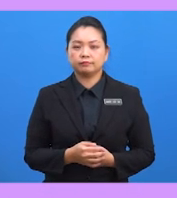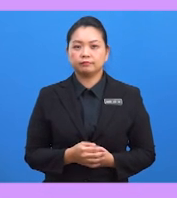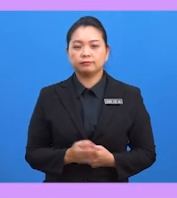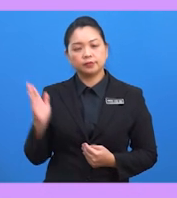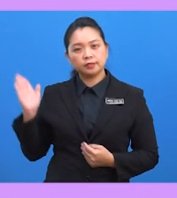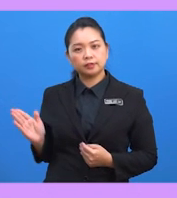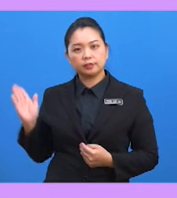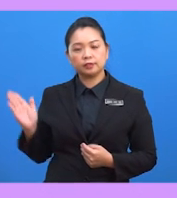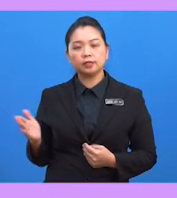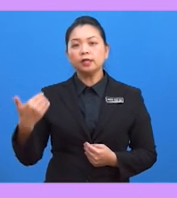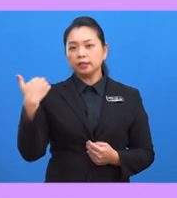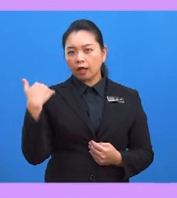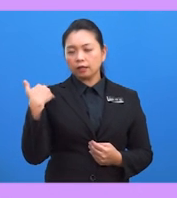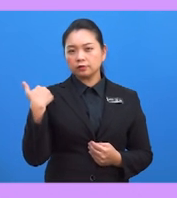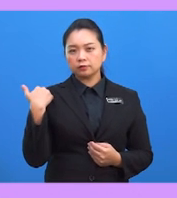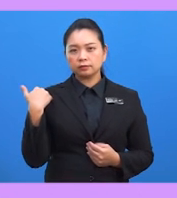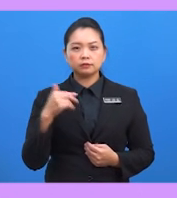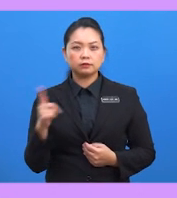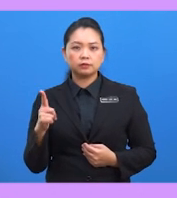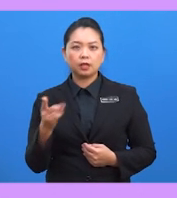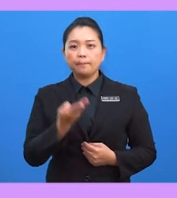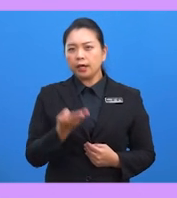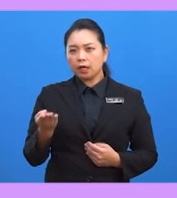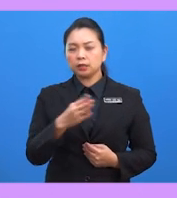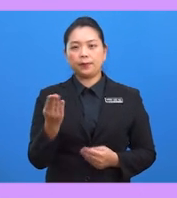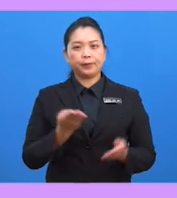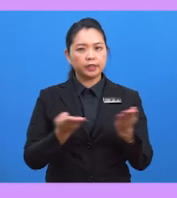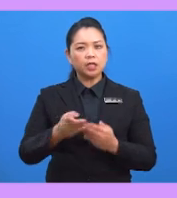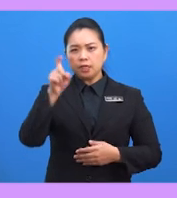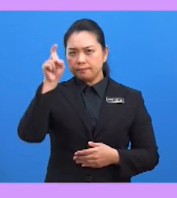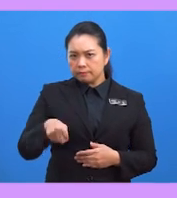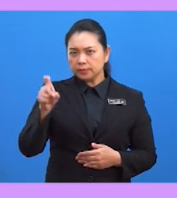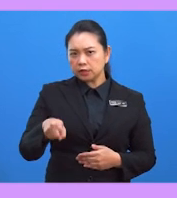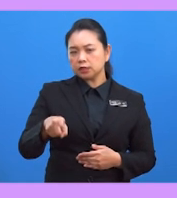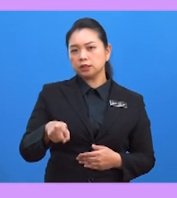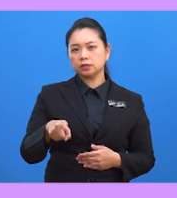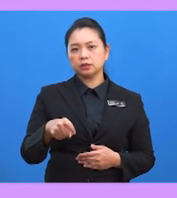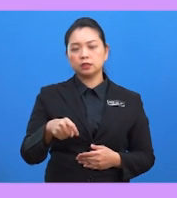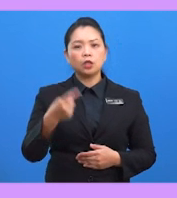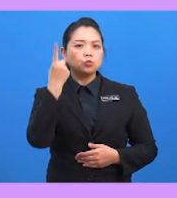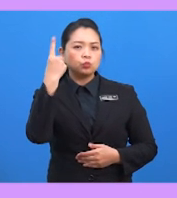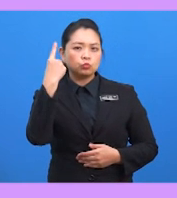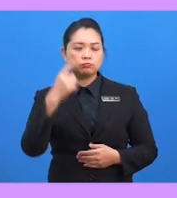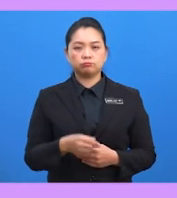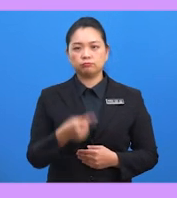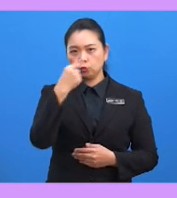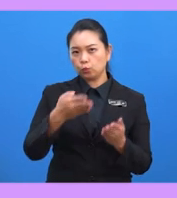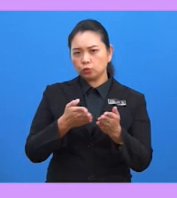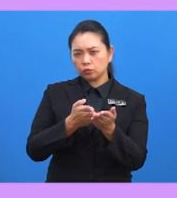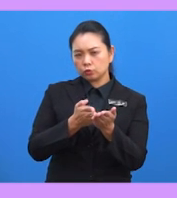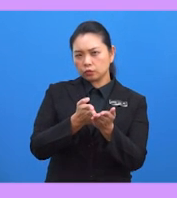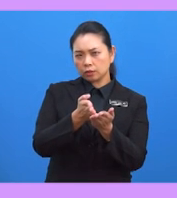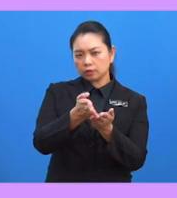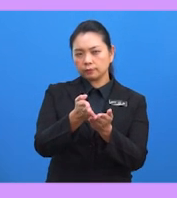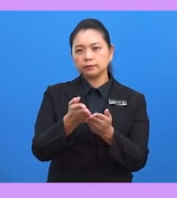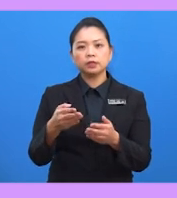Barang keperluan merujuk kepada barang dan perkhidmatan yang mesti dipenuhi terlebih dahulu untuk